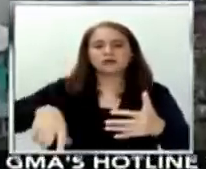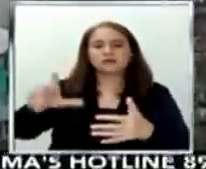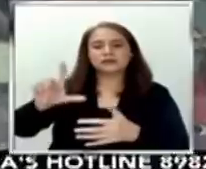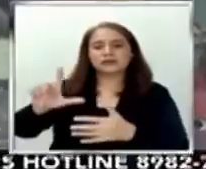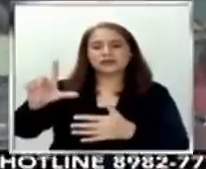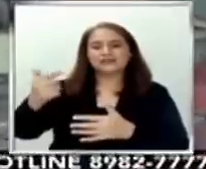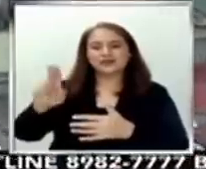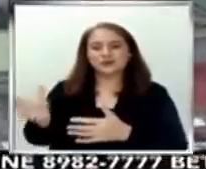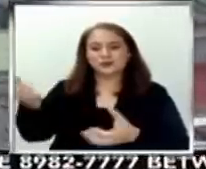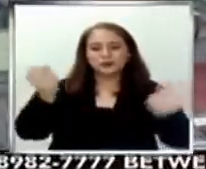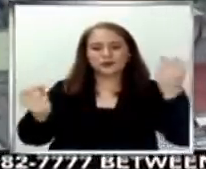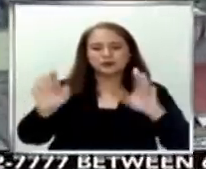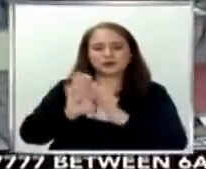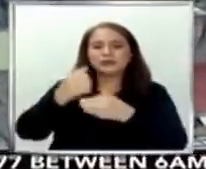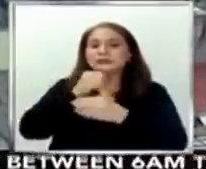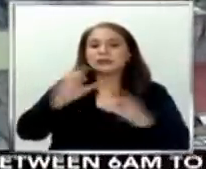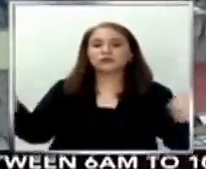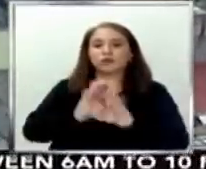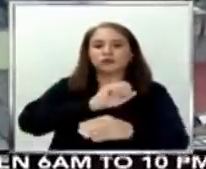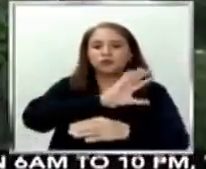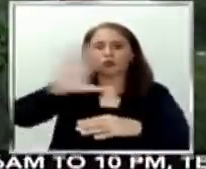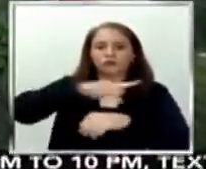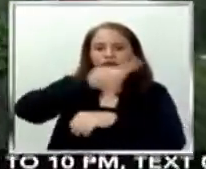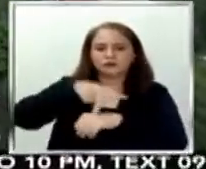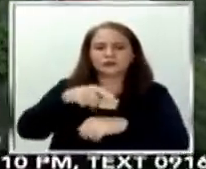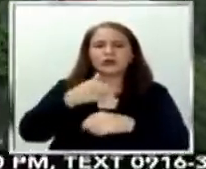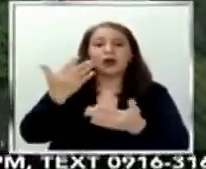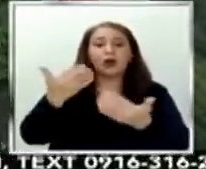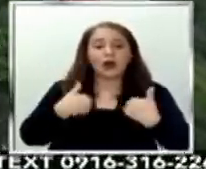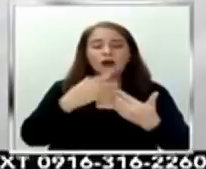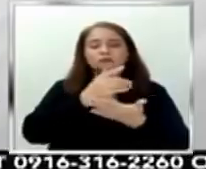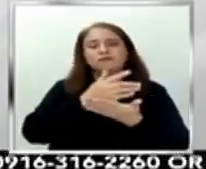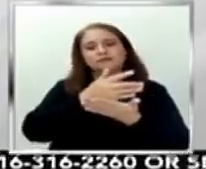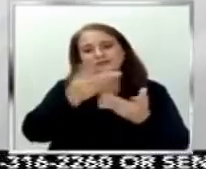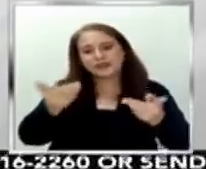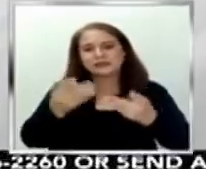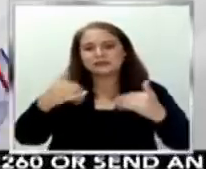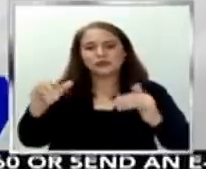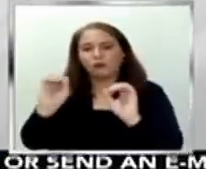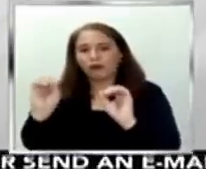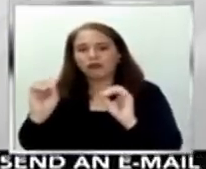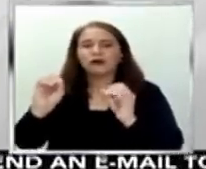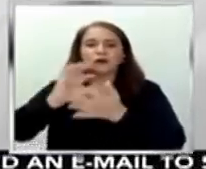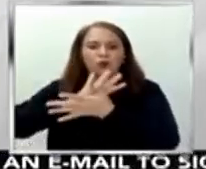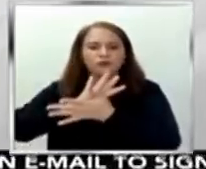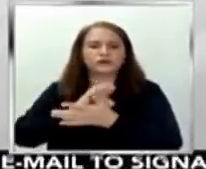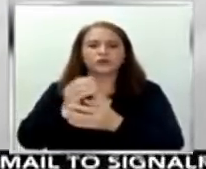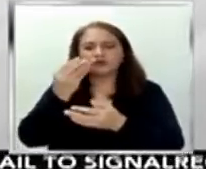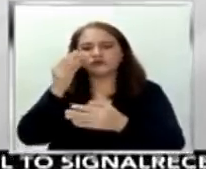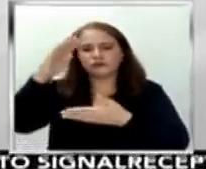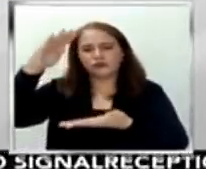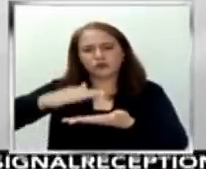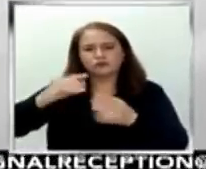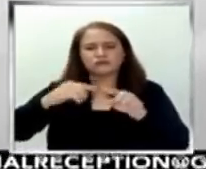hindi pagsasara ng buong bansa, lalo't may mga lugar namang wala o mababa ang kaso ng COVID. Hindi natin ginagawa yung wide area lockdown